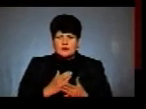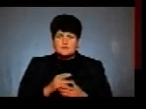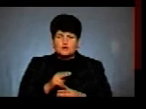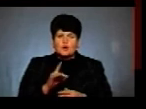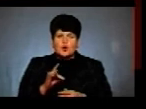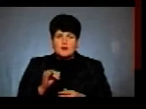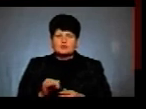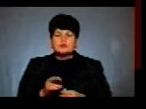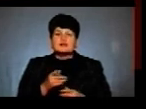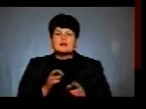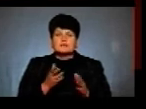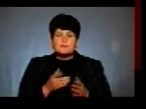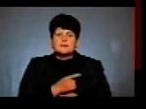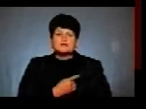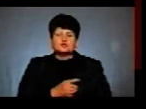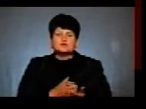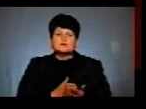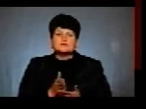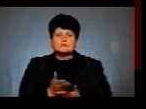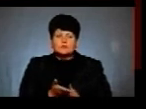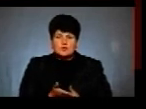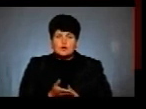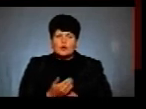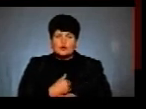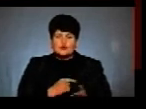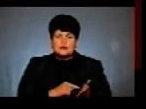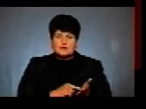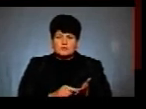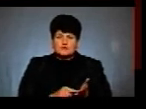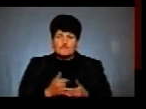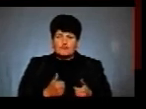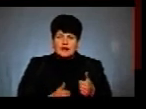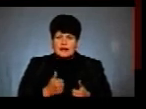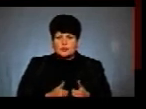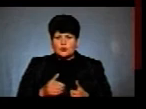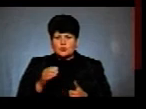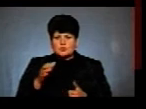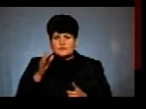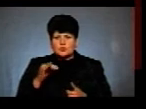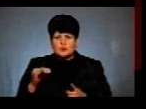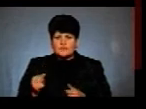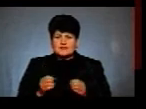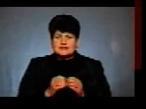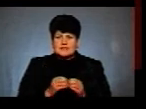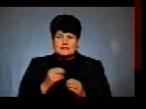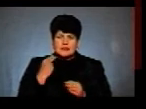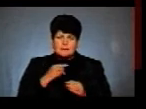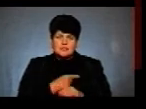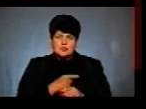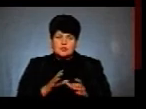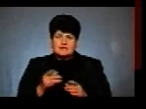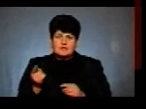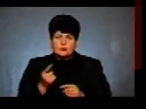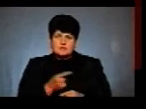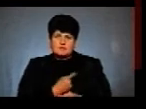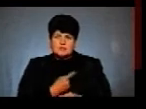цьому напрямку, зокрема, рухається медичний університет? Хочу наголосити, що у рейтингу «Освіта.UA» в десятці кращих медичних вишів України